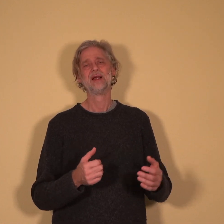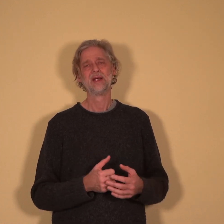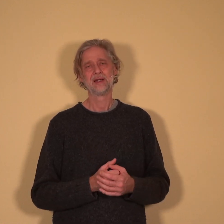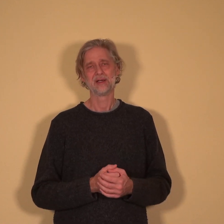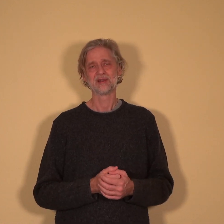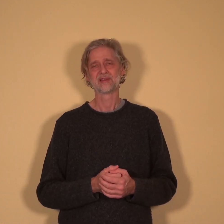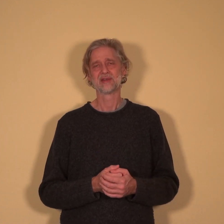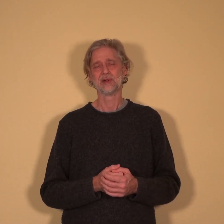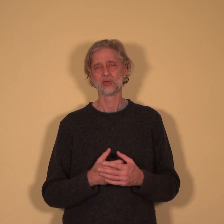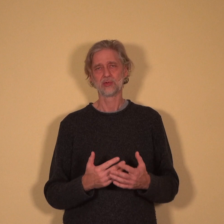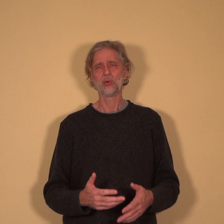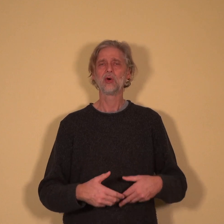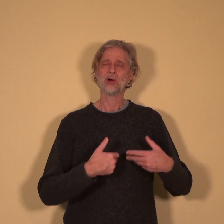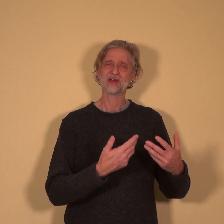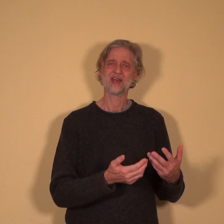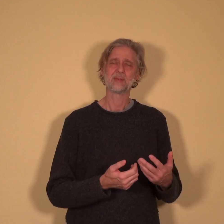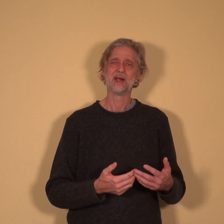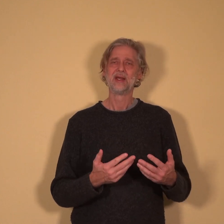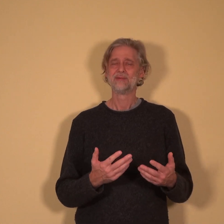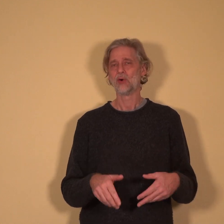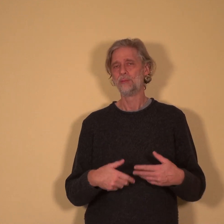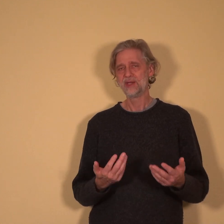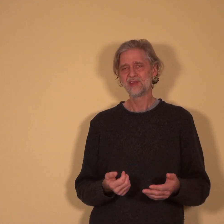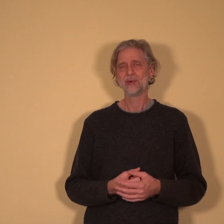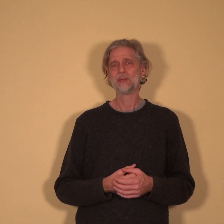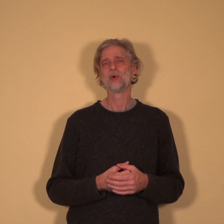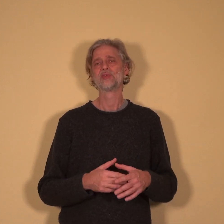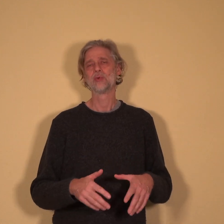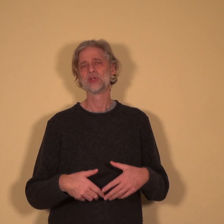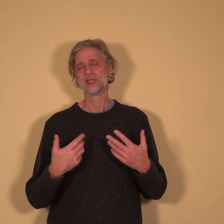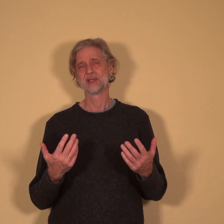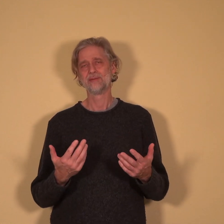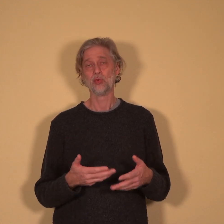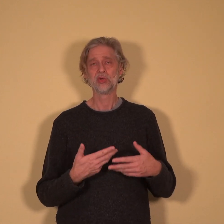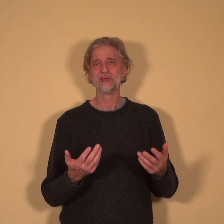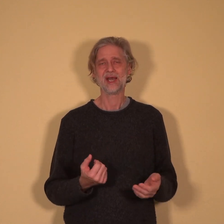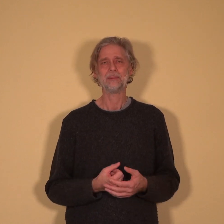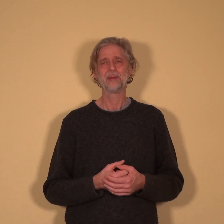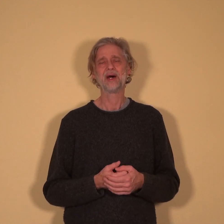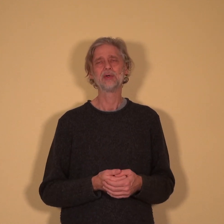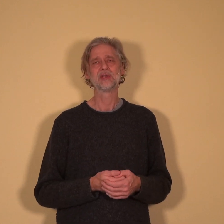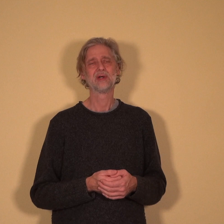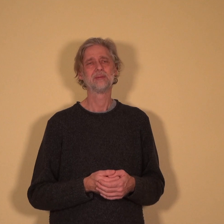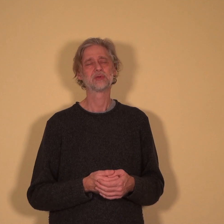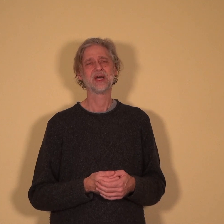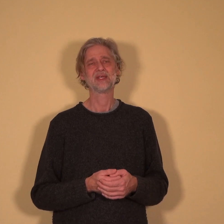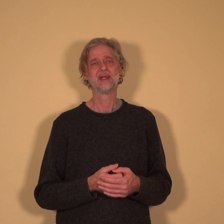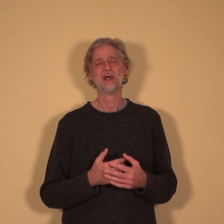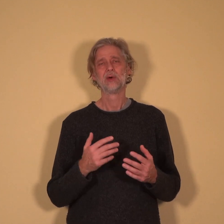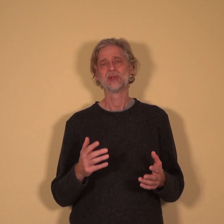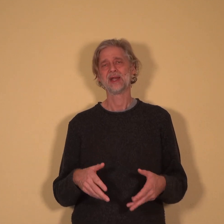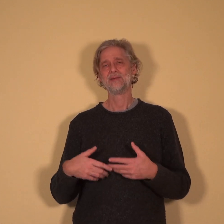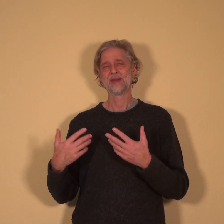Kapitel, das Ozonloch. Also erstmal, warum bildet sich überhaupt eine Ozonschicht, wodurch wird die abgebaut,